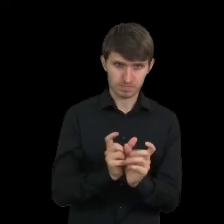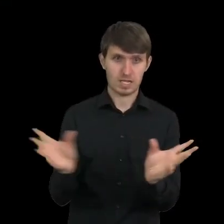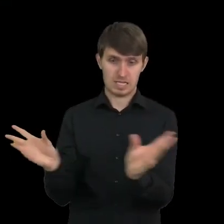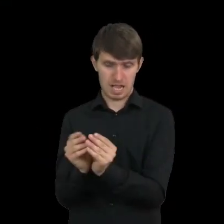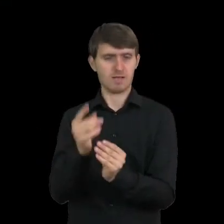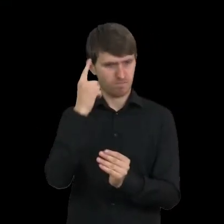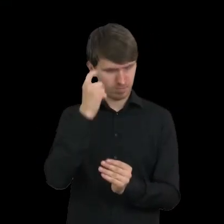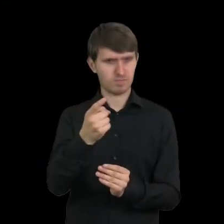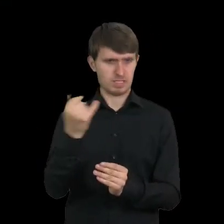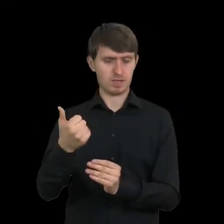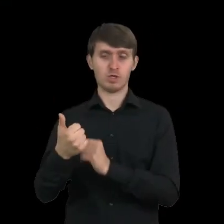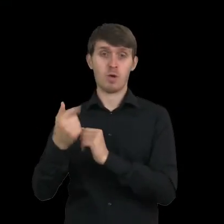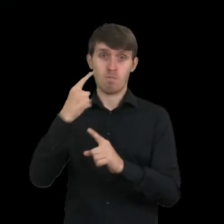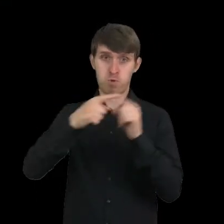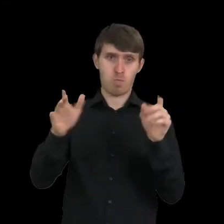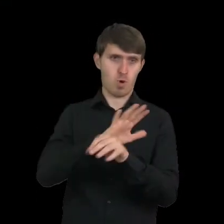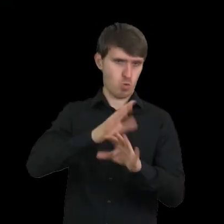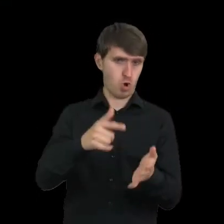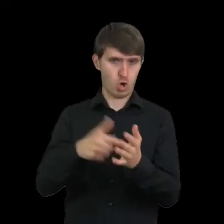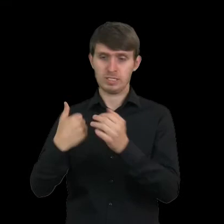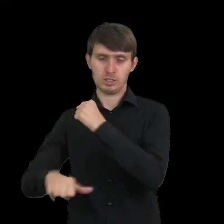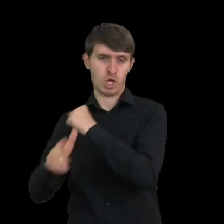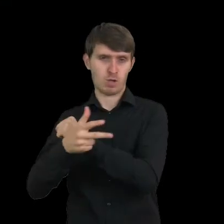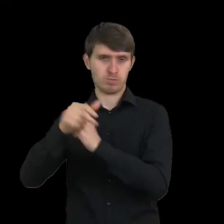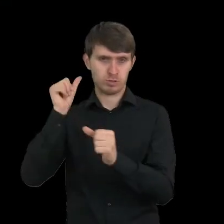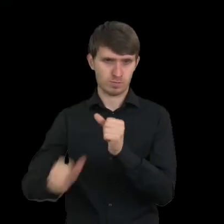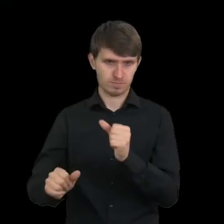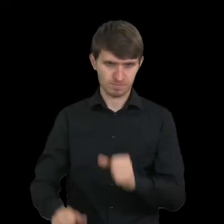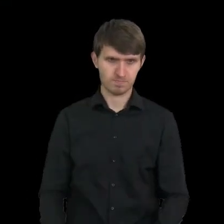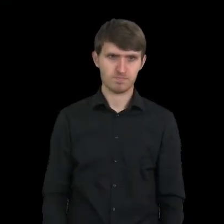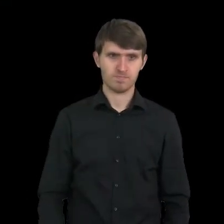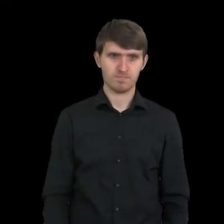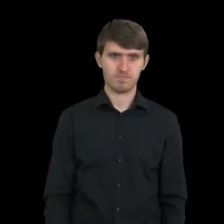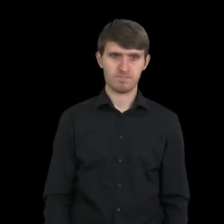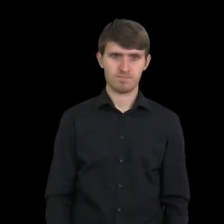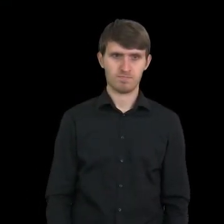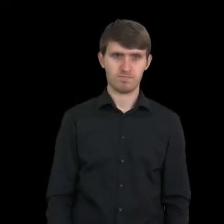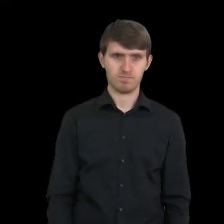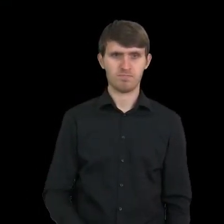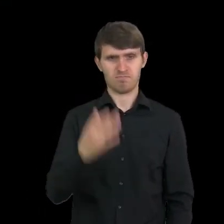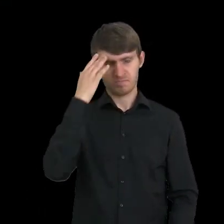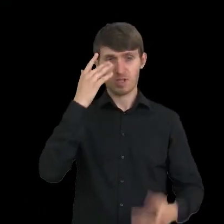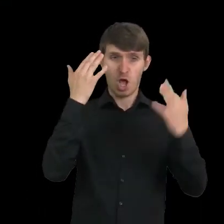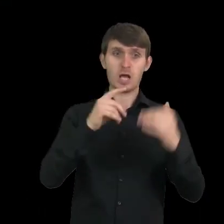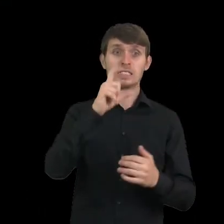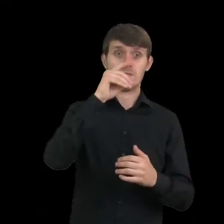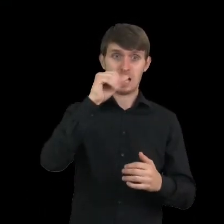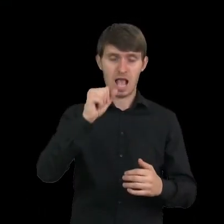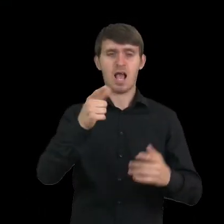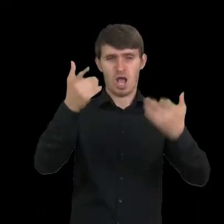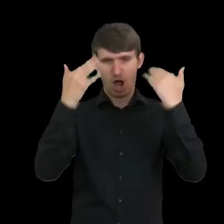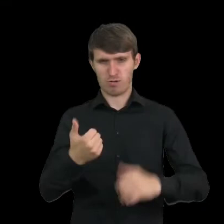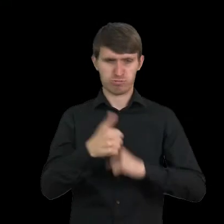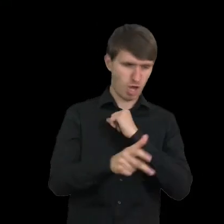Miary tych dwóch kątów sumują się do 180 stopni. Czyli wiemy, że miara kąta CEA po wykonaniu bardzo